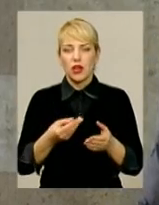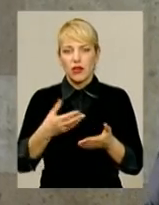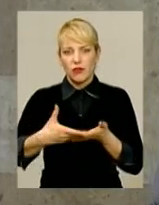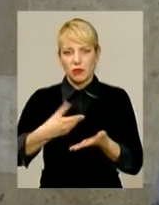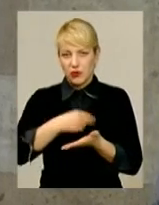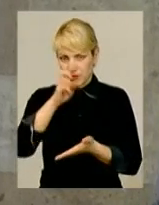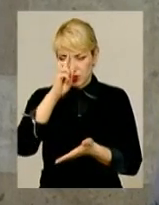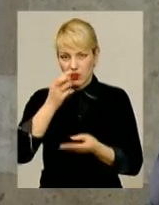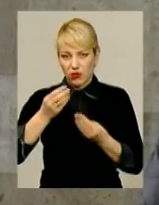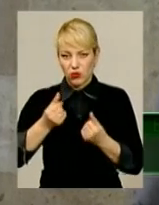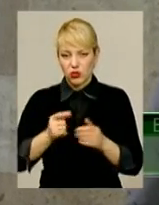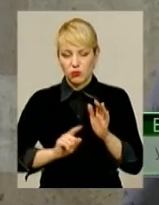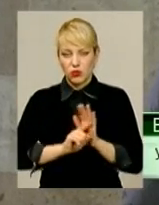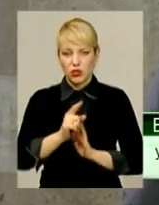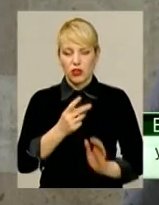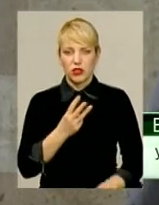3